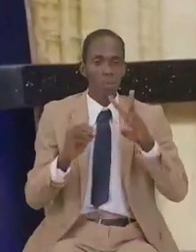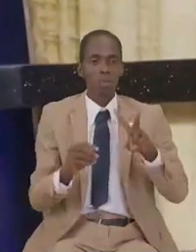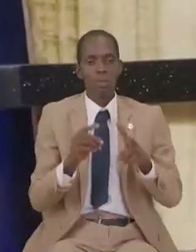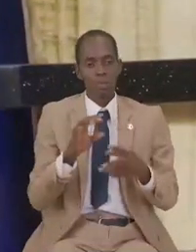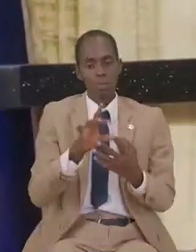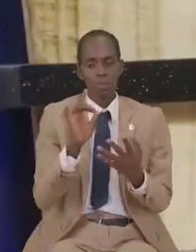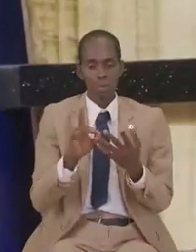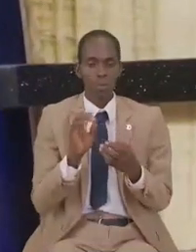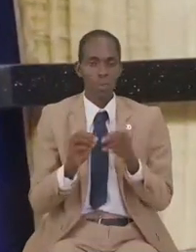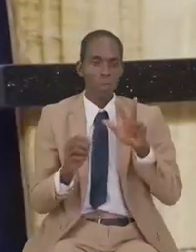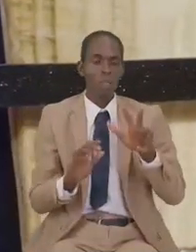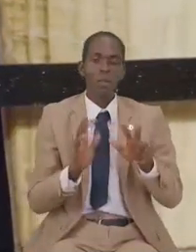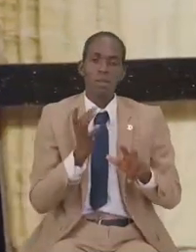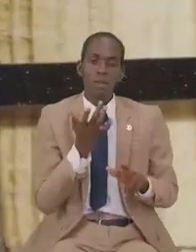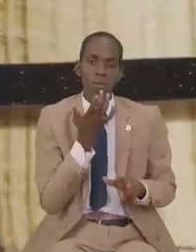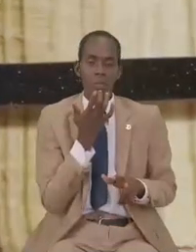Alors,